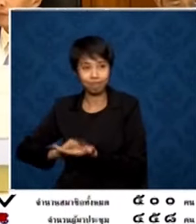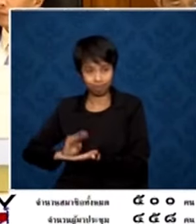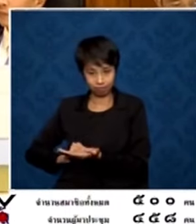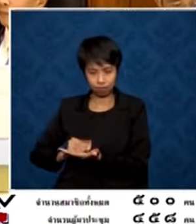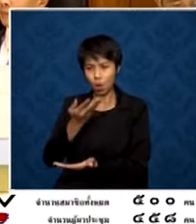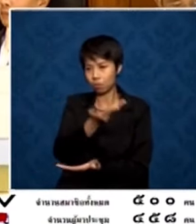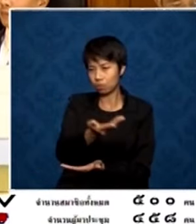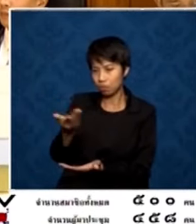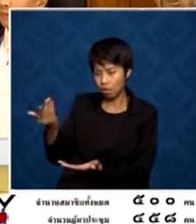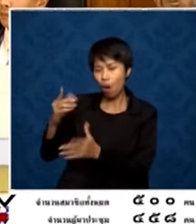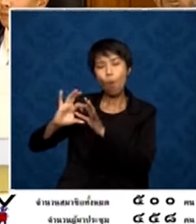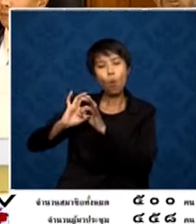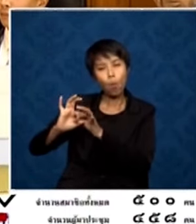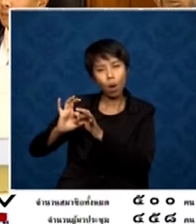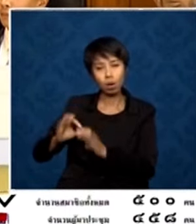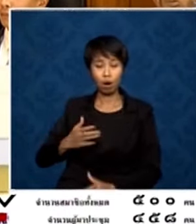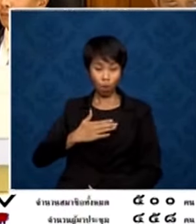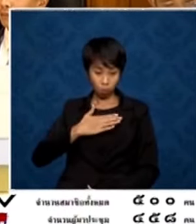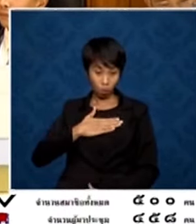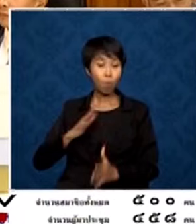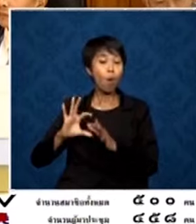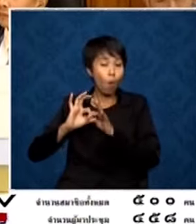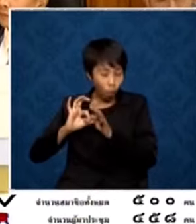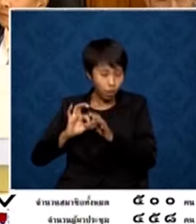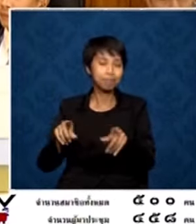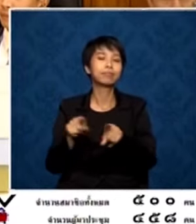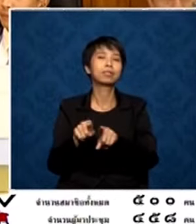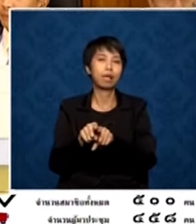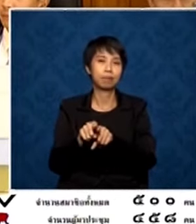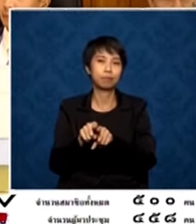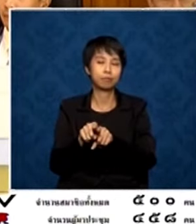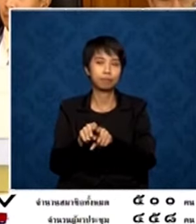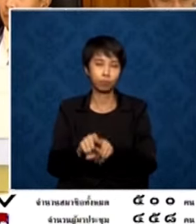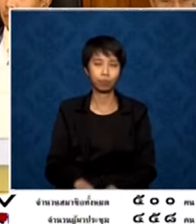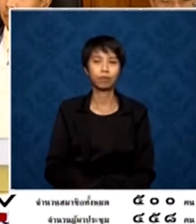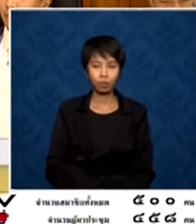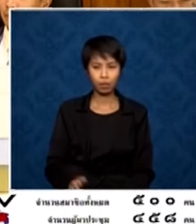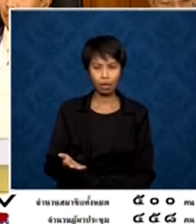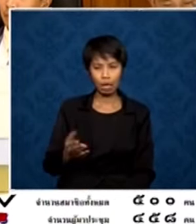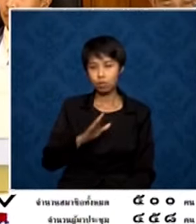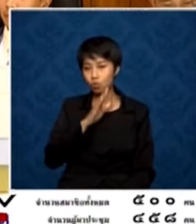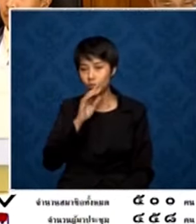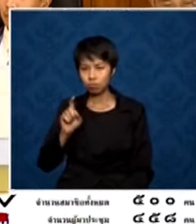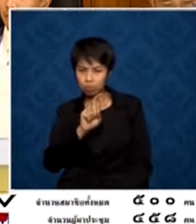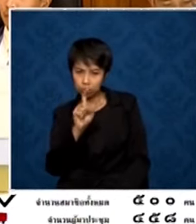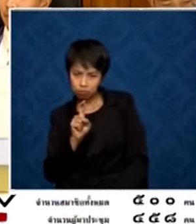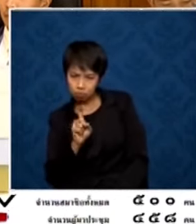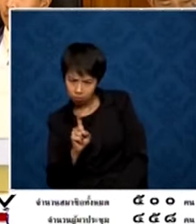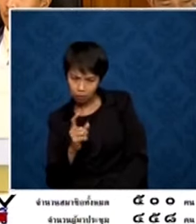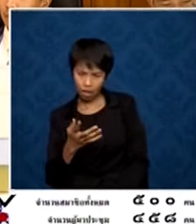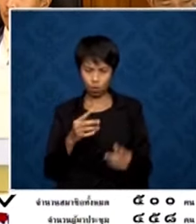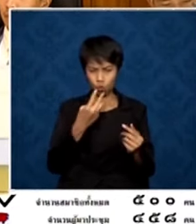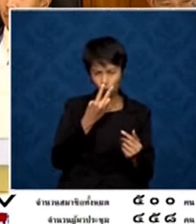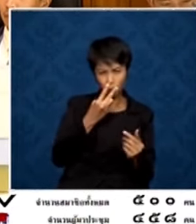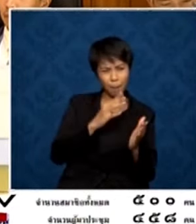การอภิปรายก็ปรากฏว่าเล็งเอาไว้แล้วใช่มั้ยพระตะวันออกอู่ตาเพราซึ่งมีกรณีการเปิดลักษณะ